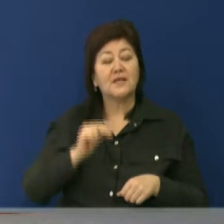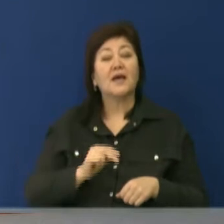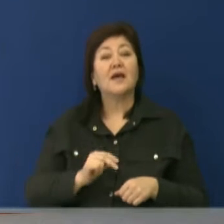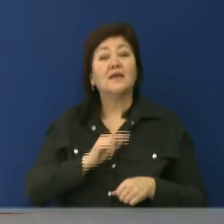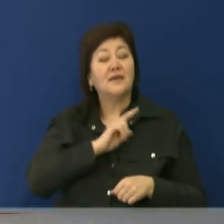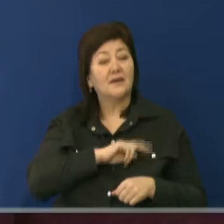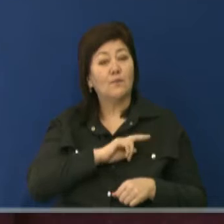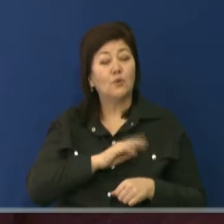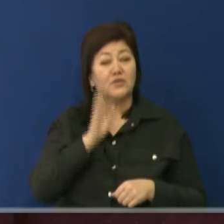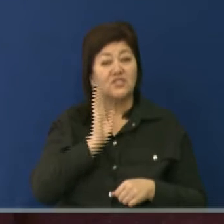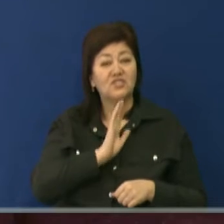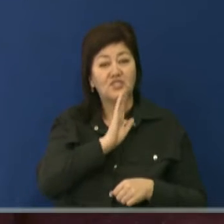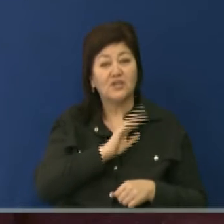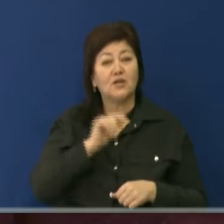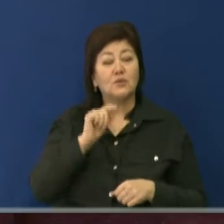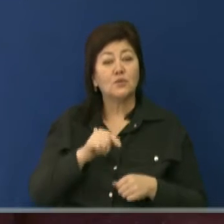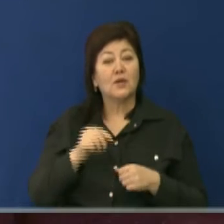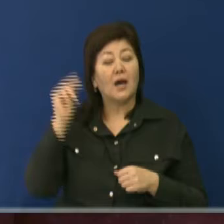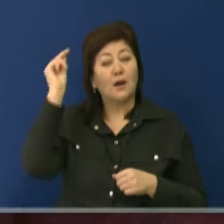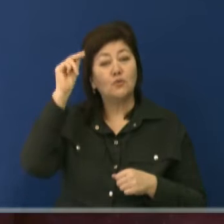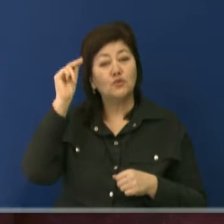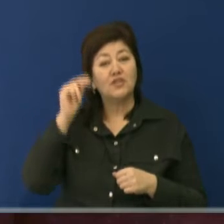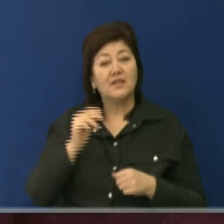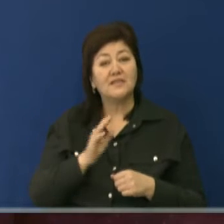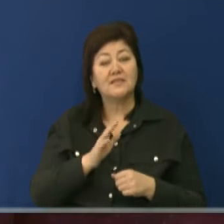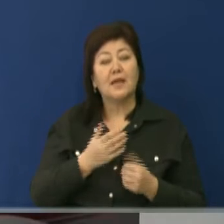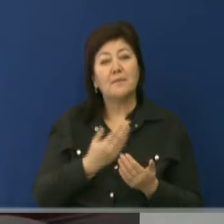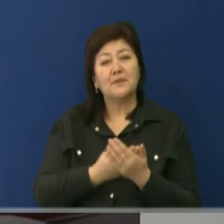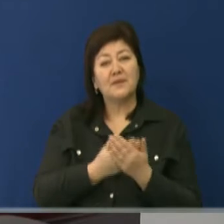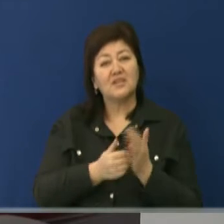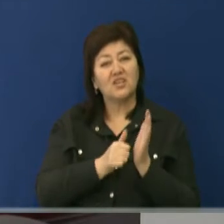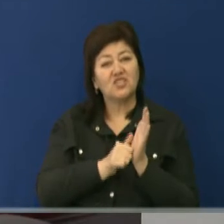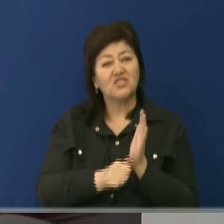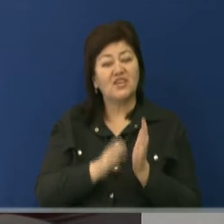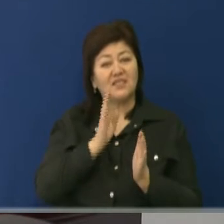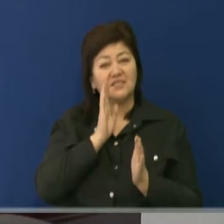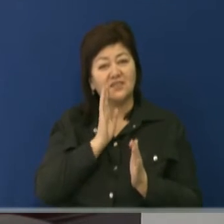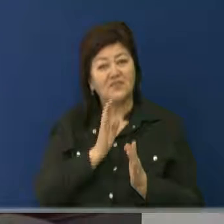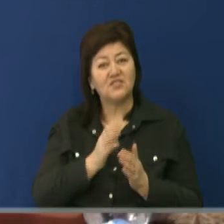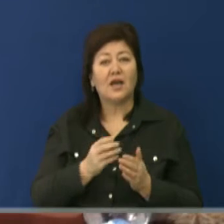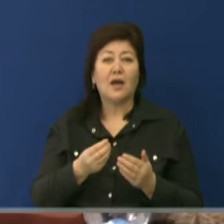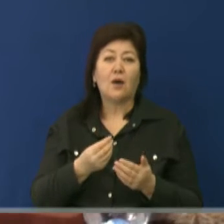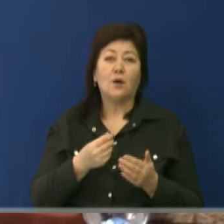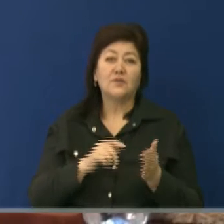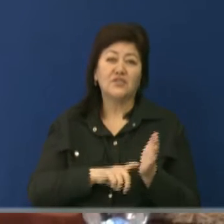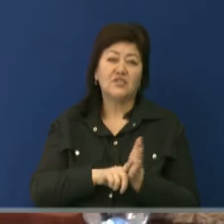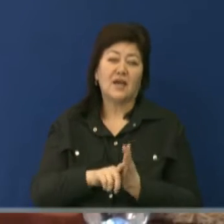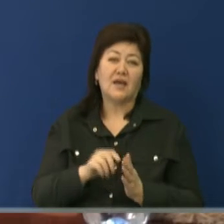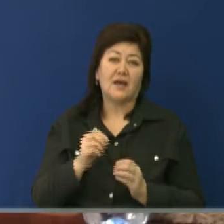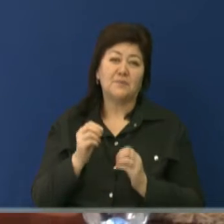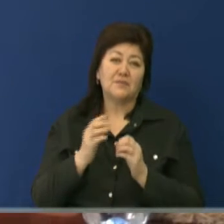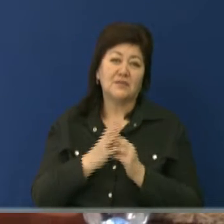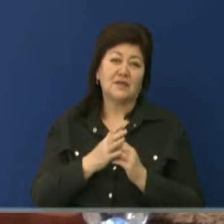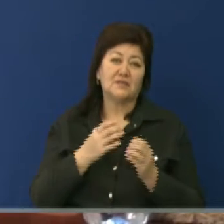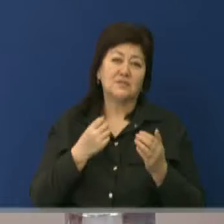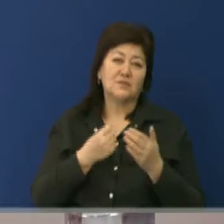күн бойы өтті. Оған 15-18 жас аралығындағы 60-қа жуық оқушы қатысты. Алғашқы күні қатысушылар тайм-менеджмент,